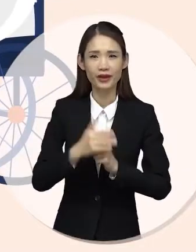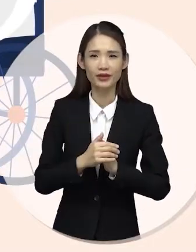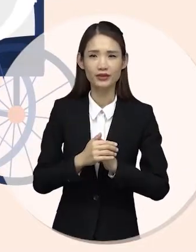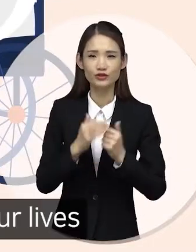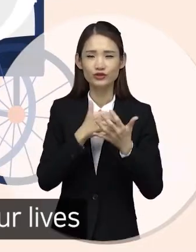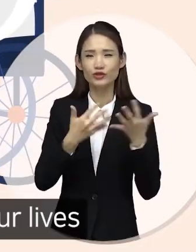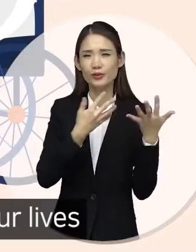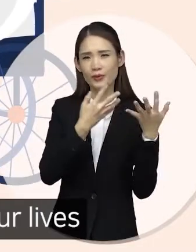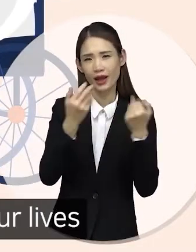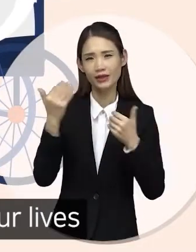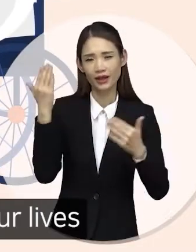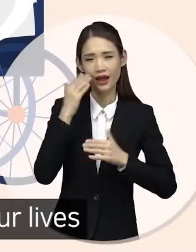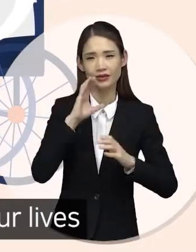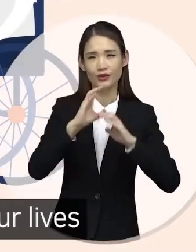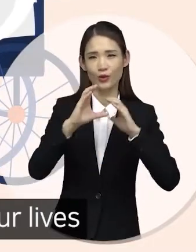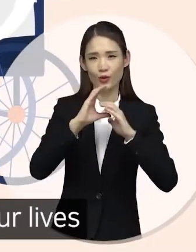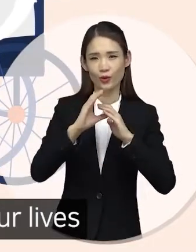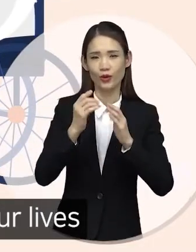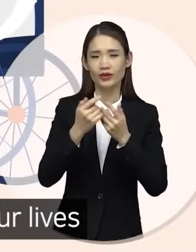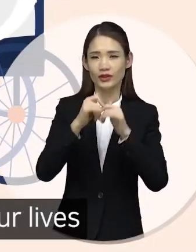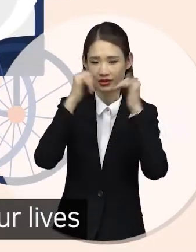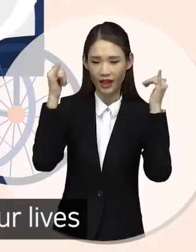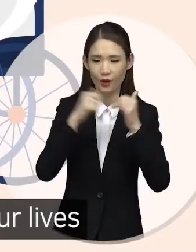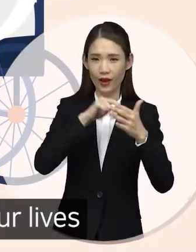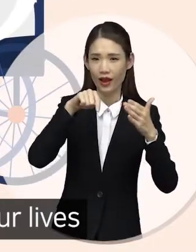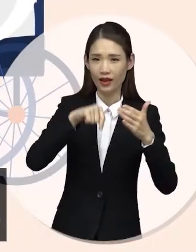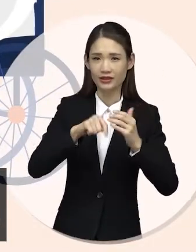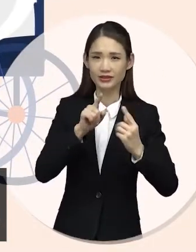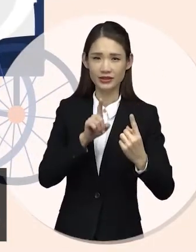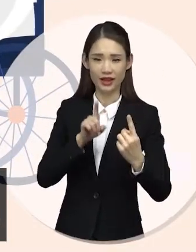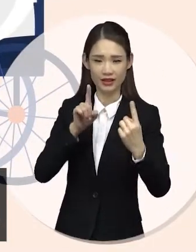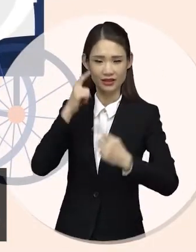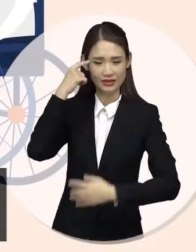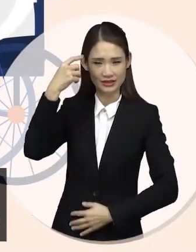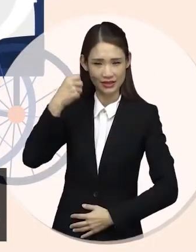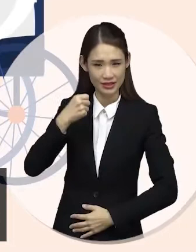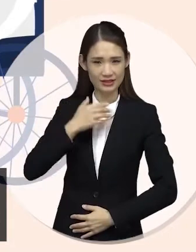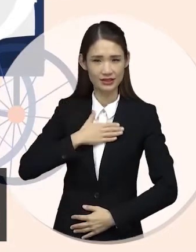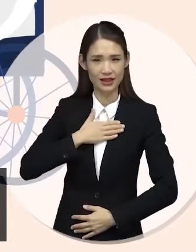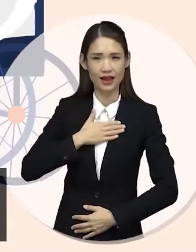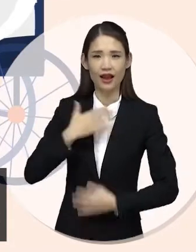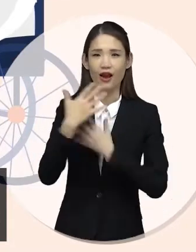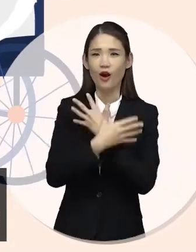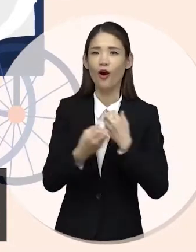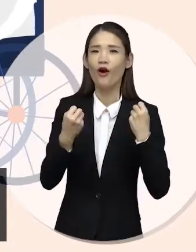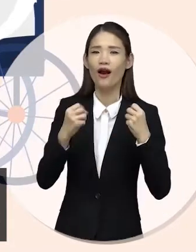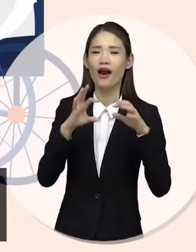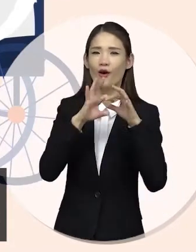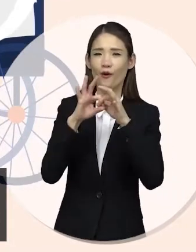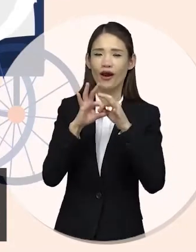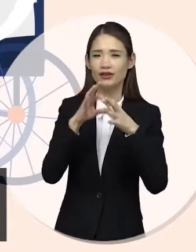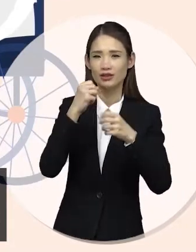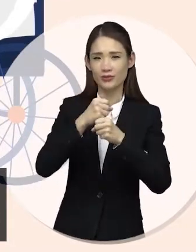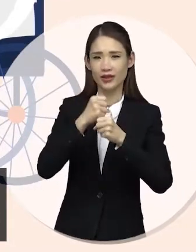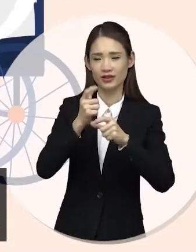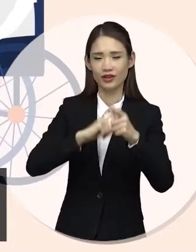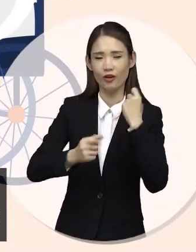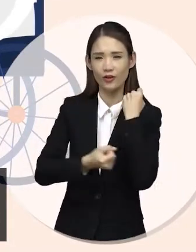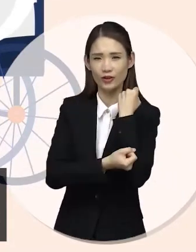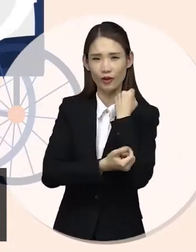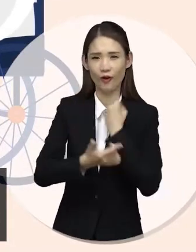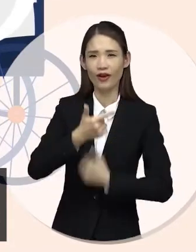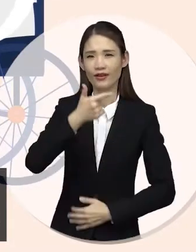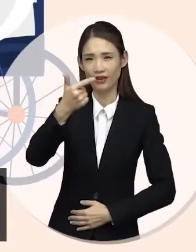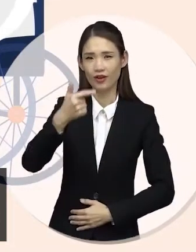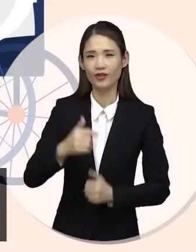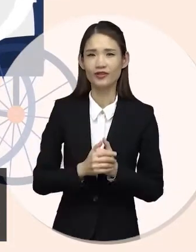말이죠. 수많은 사람들과 소통하는 사회 속에서 상대방을 인식하는 기준은 건강한 관계 형성에 매우 큰